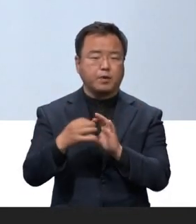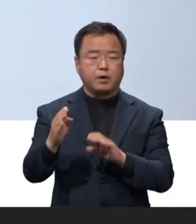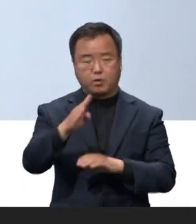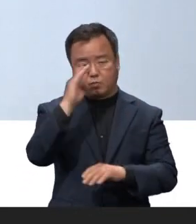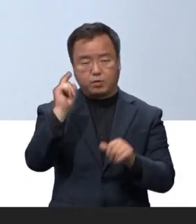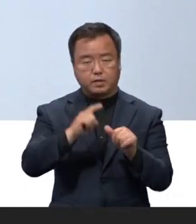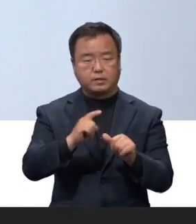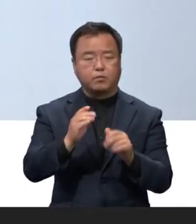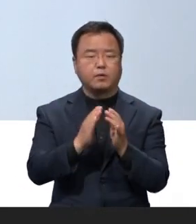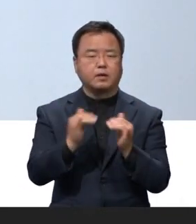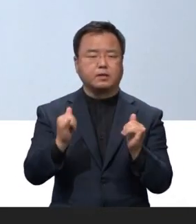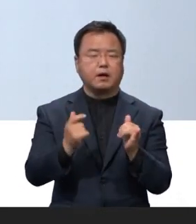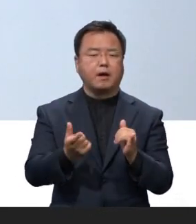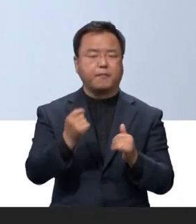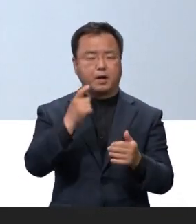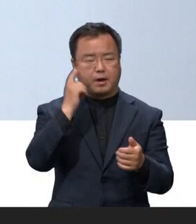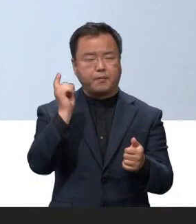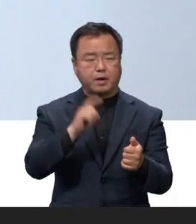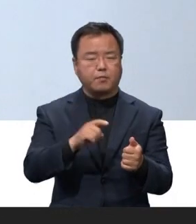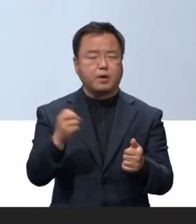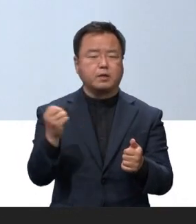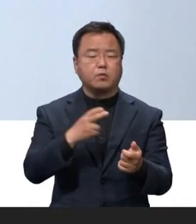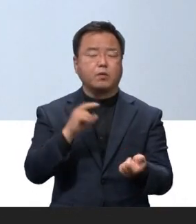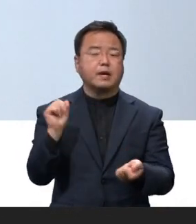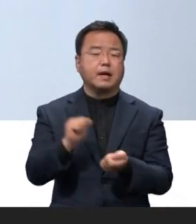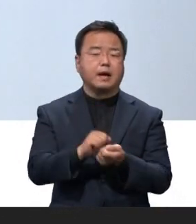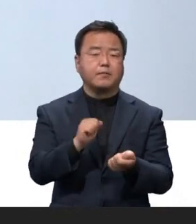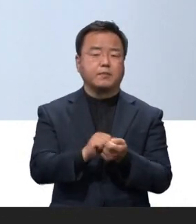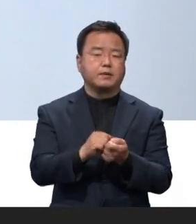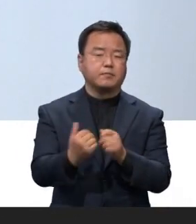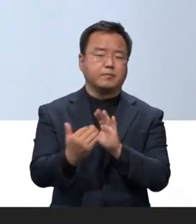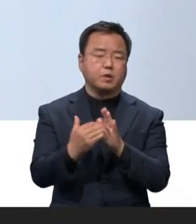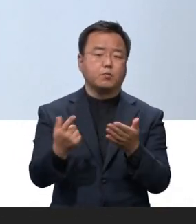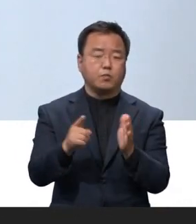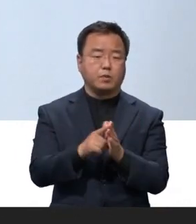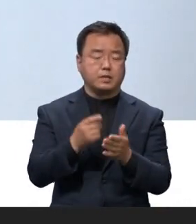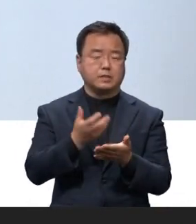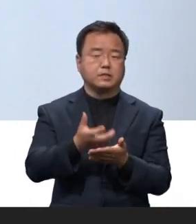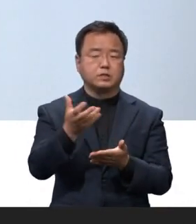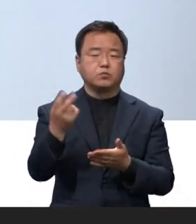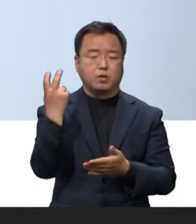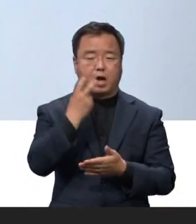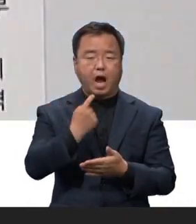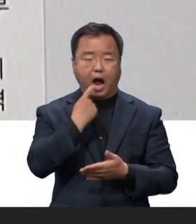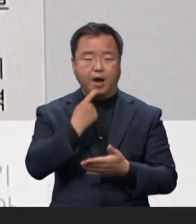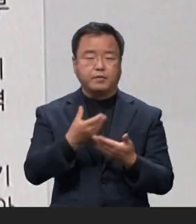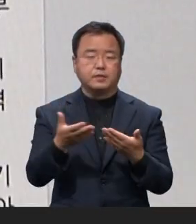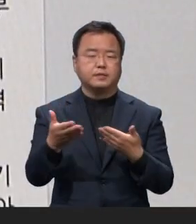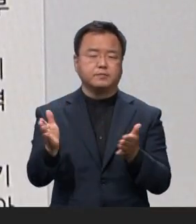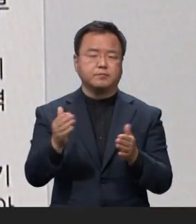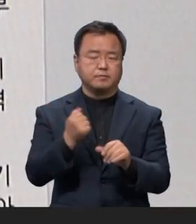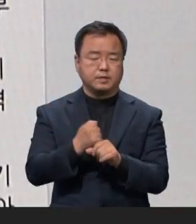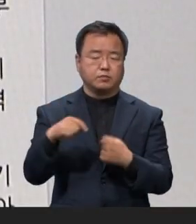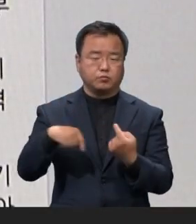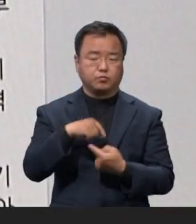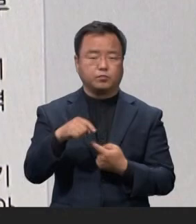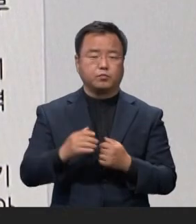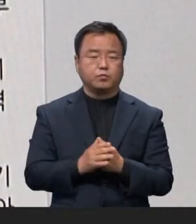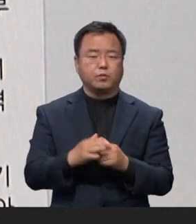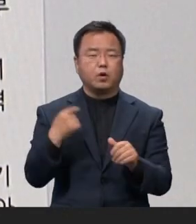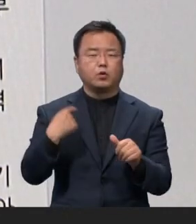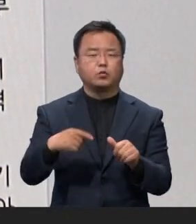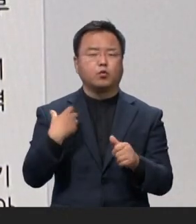감염 전파 차단을 위해 이동형 검 채 팀을 구성하여 운영 합니다 교육부는 다만